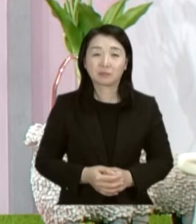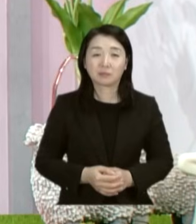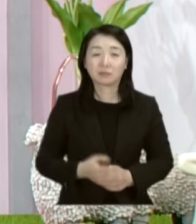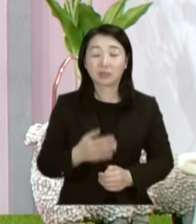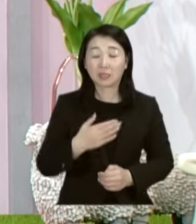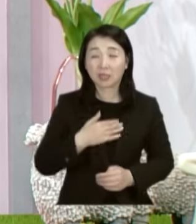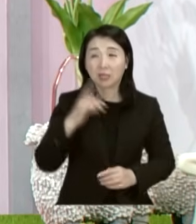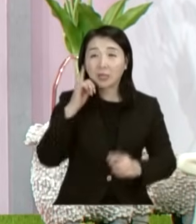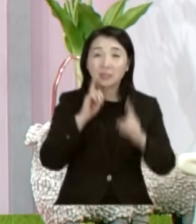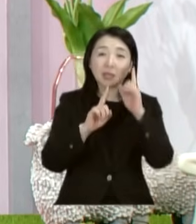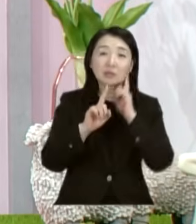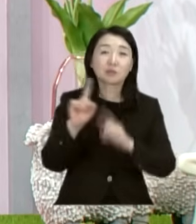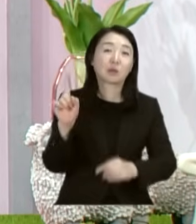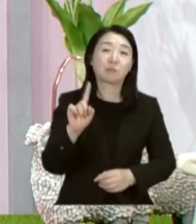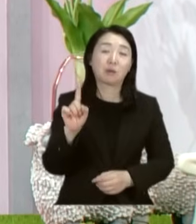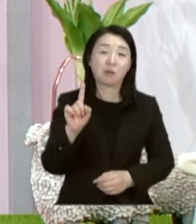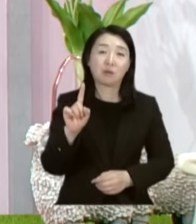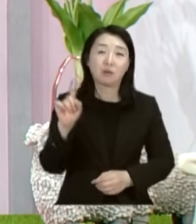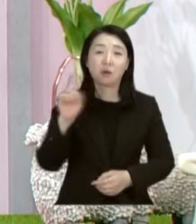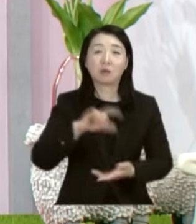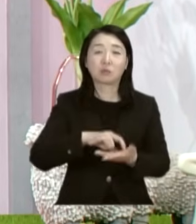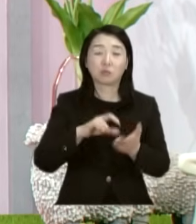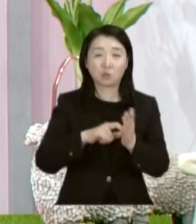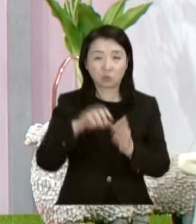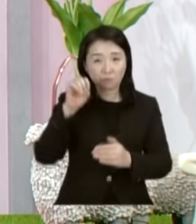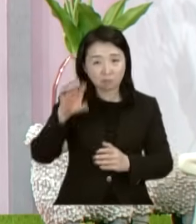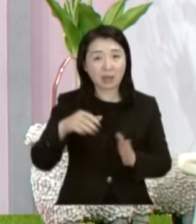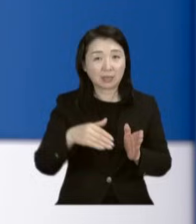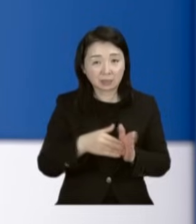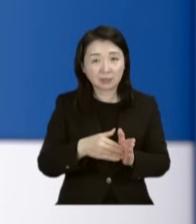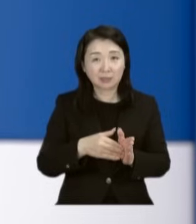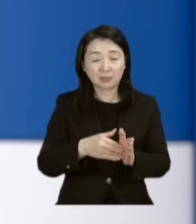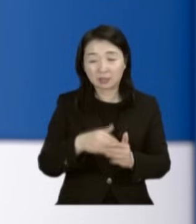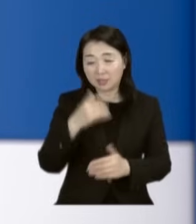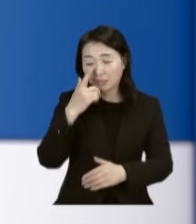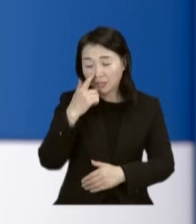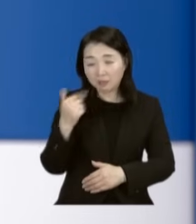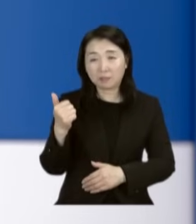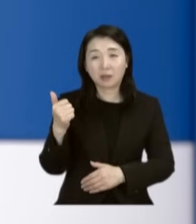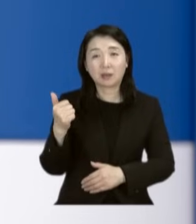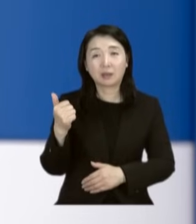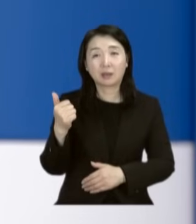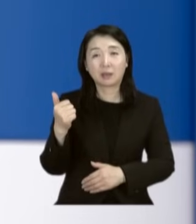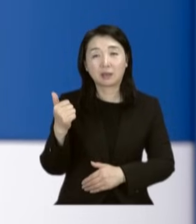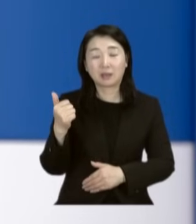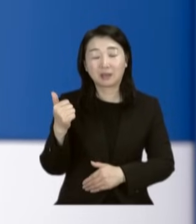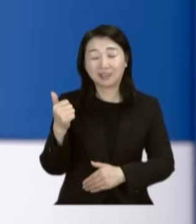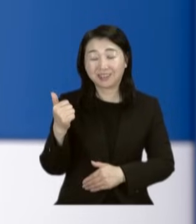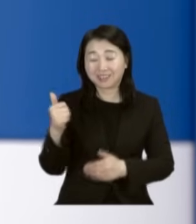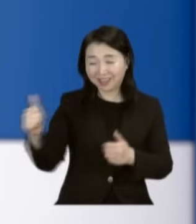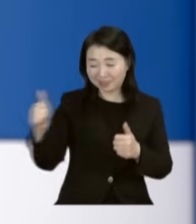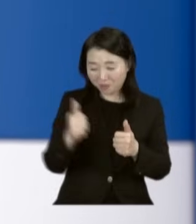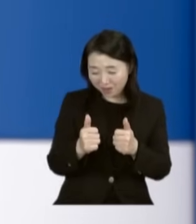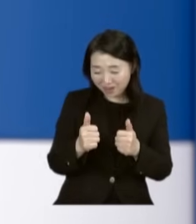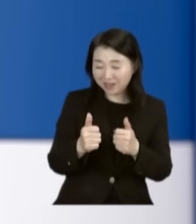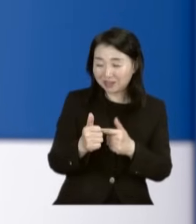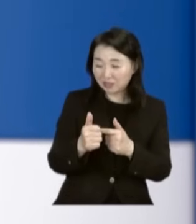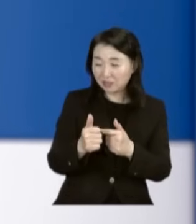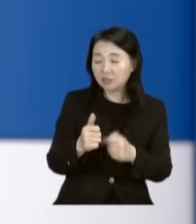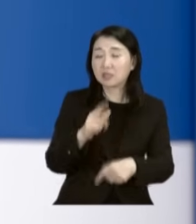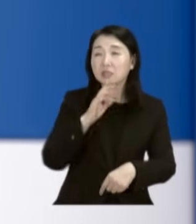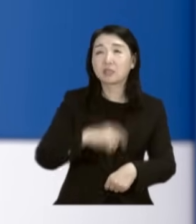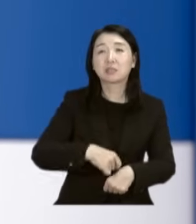가진 상처들을 어 어느 정도 얘기를 했죠 그리고 아버지가 먼저 오셔서 저한테